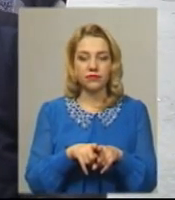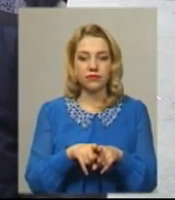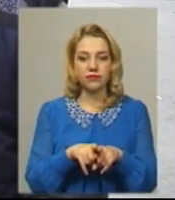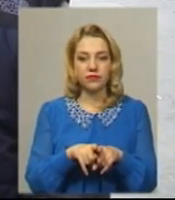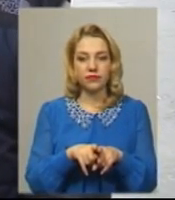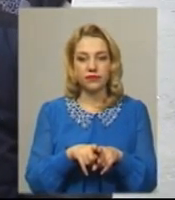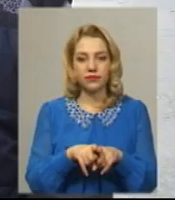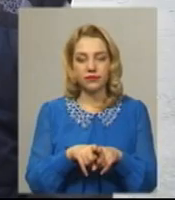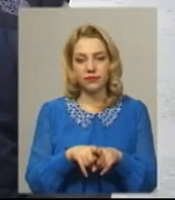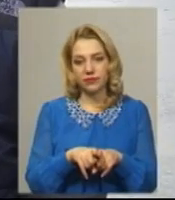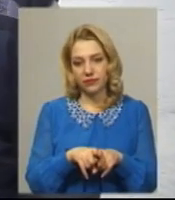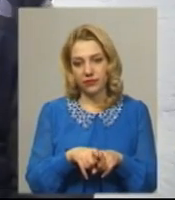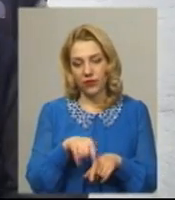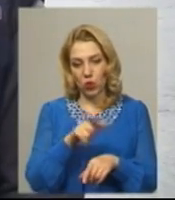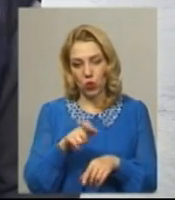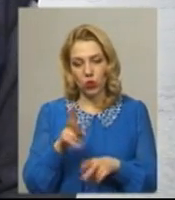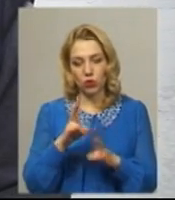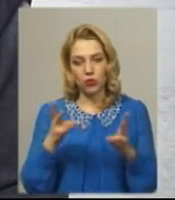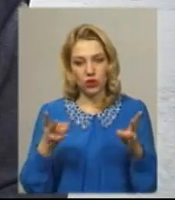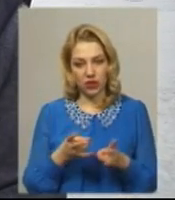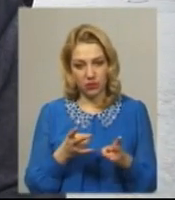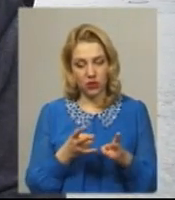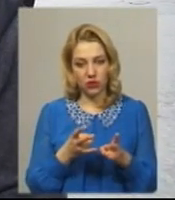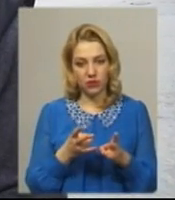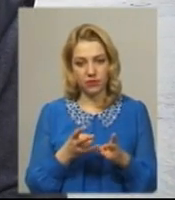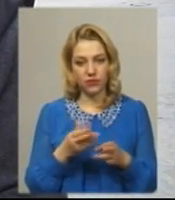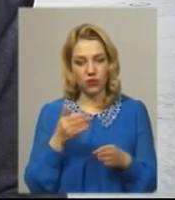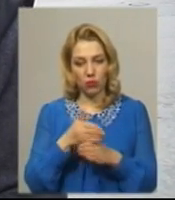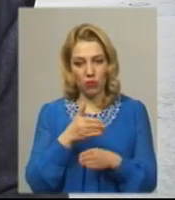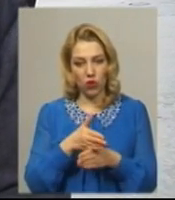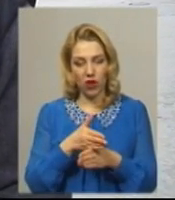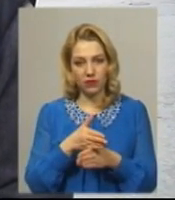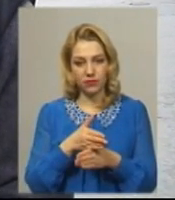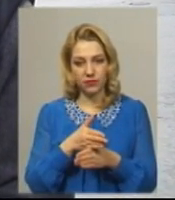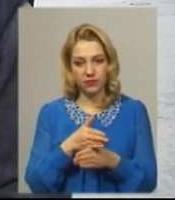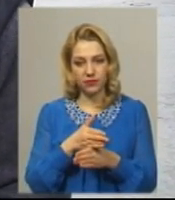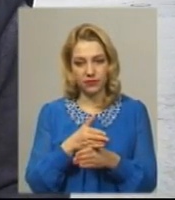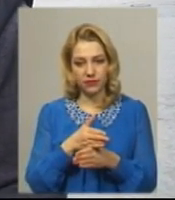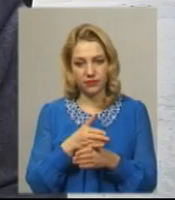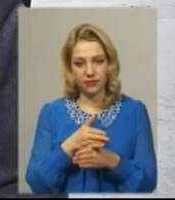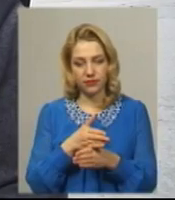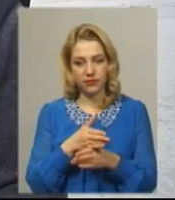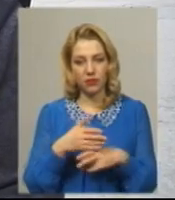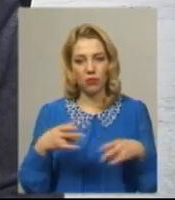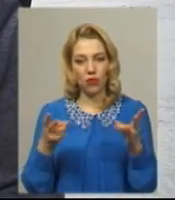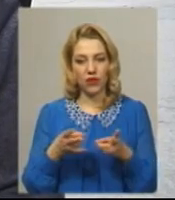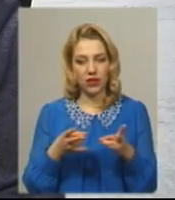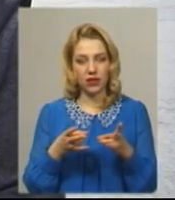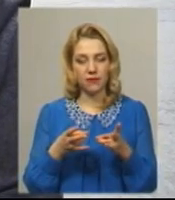настояття. Люди, які потрібні, потрібна допомога. Мають